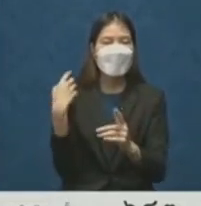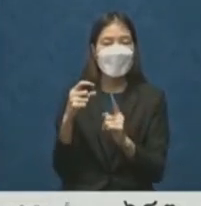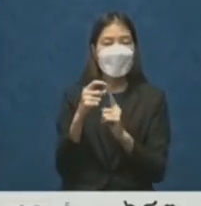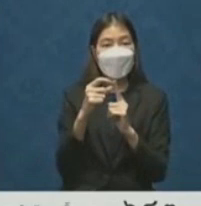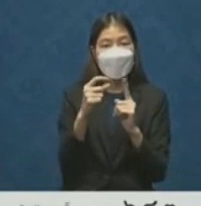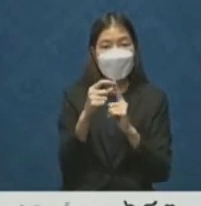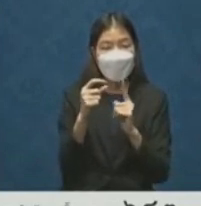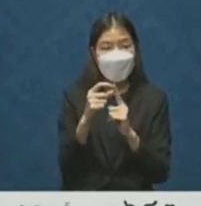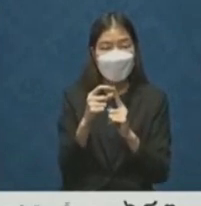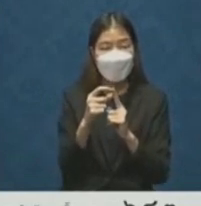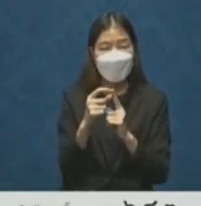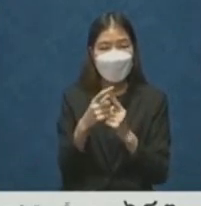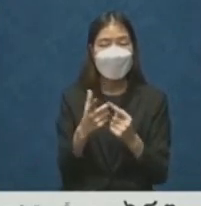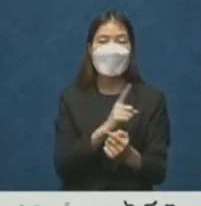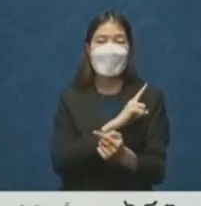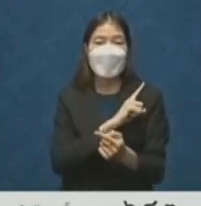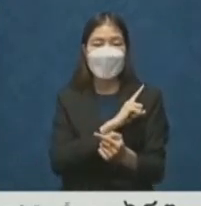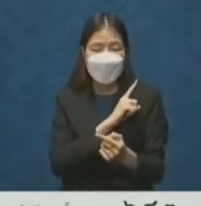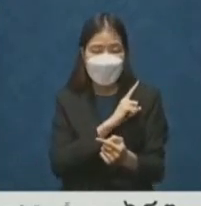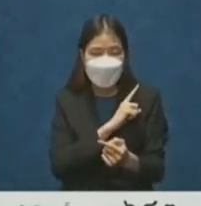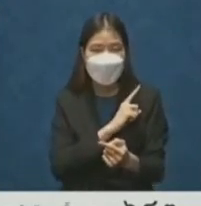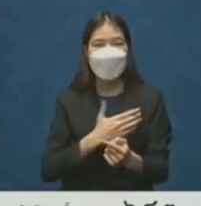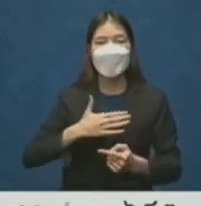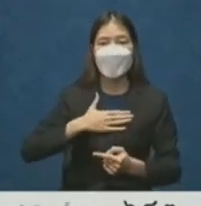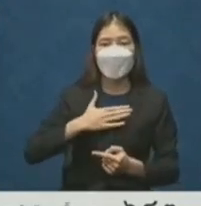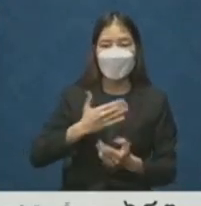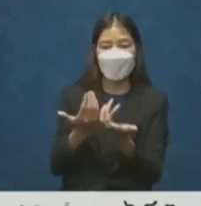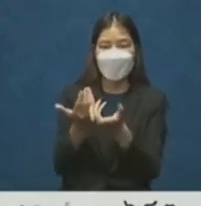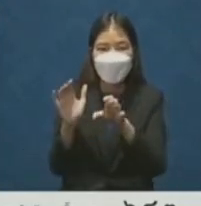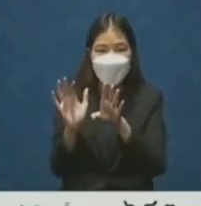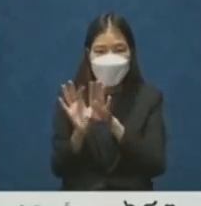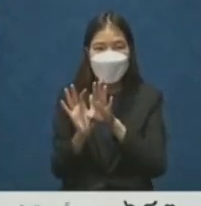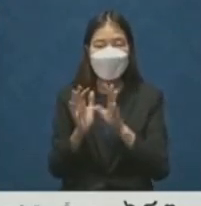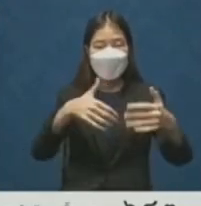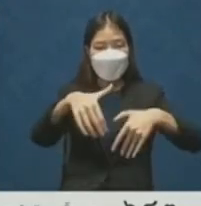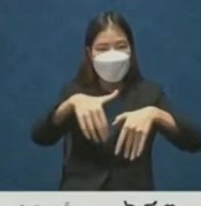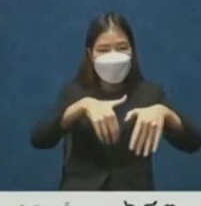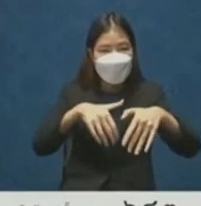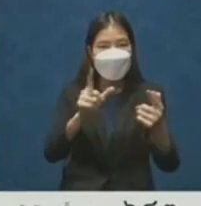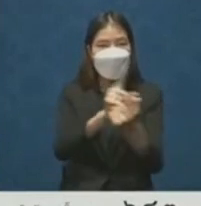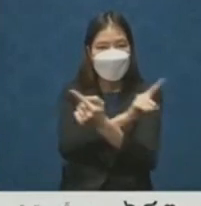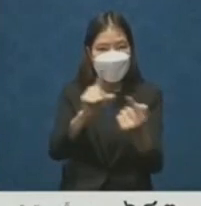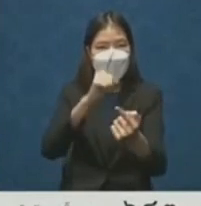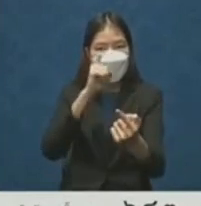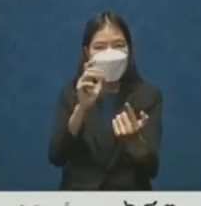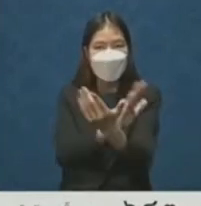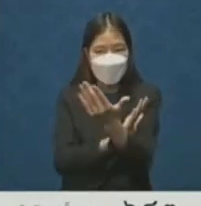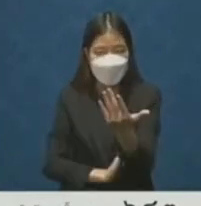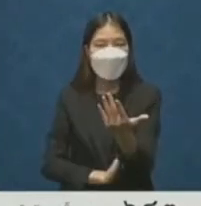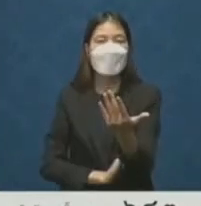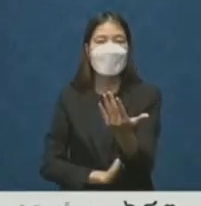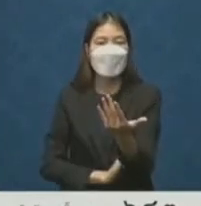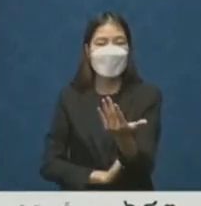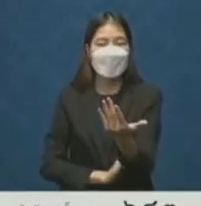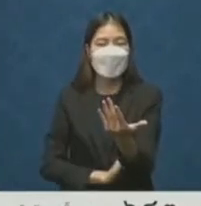ดิมเขาไม่ได้ใส่ไว้เพราะเขาใช้คำว่ามีสำนึกในความรับผิดชอบต่อตนเองครอบครัวชุมชนสังคมและประ